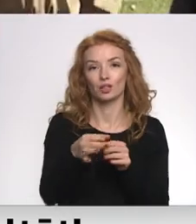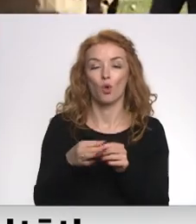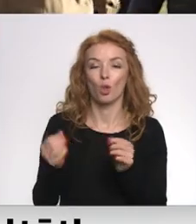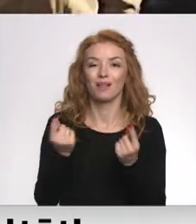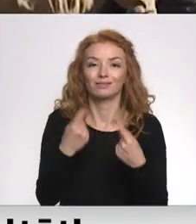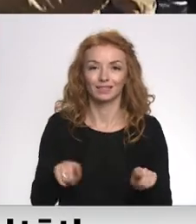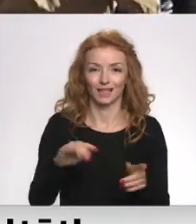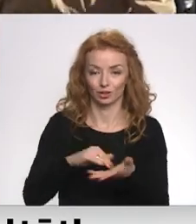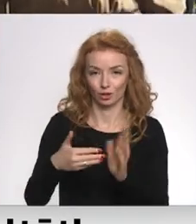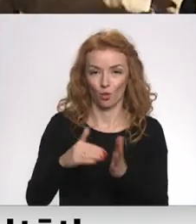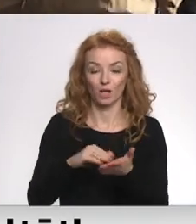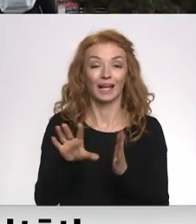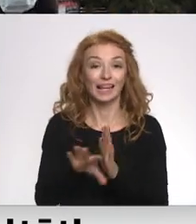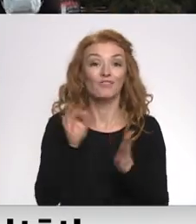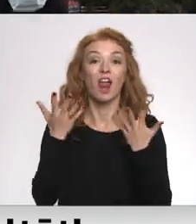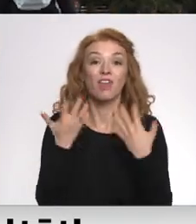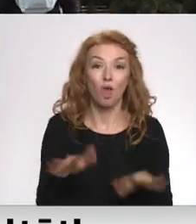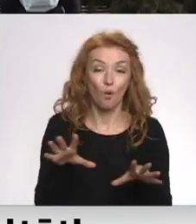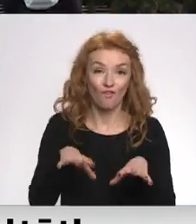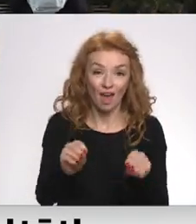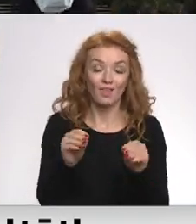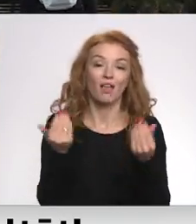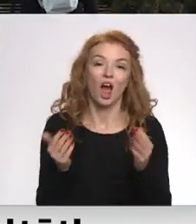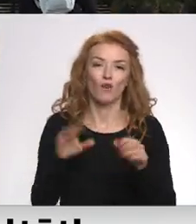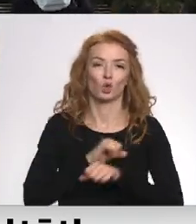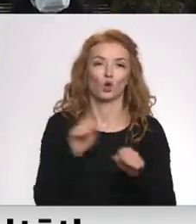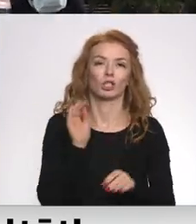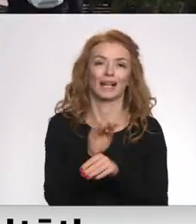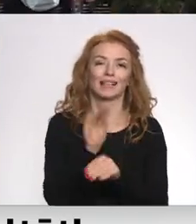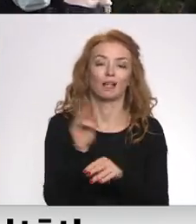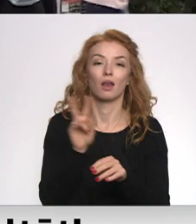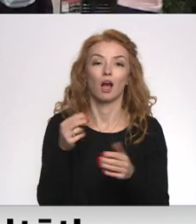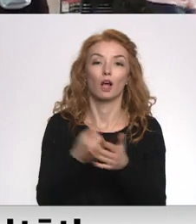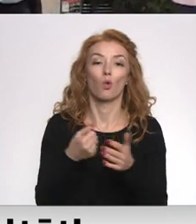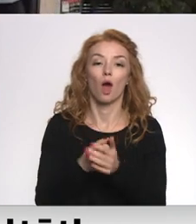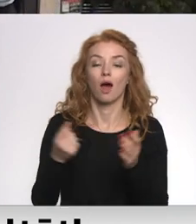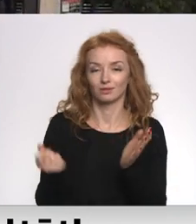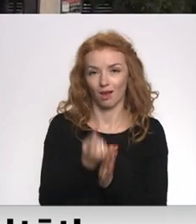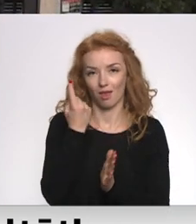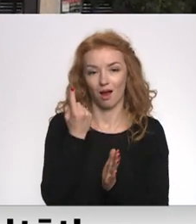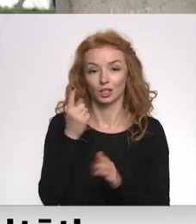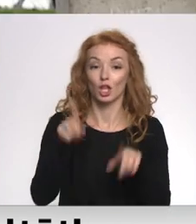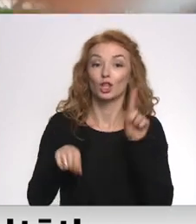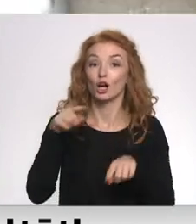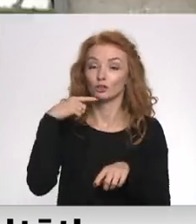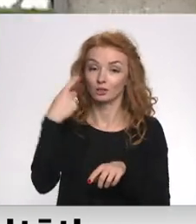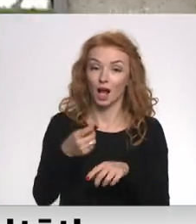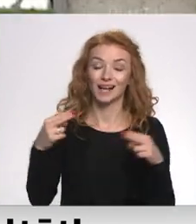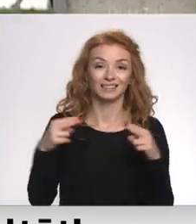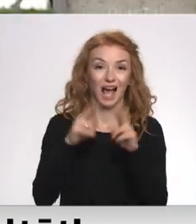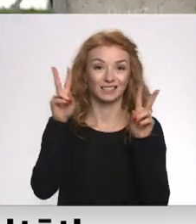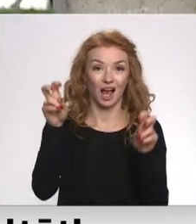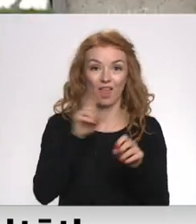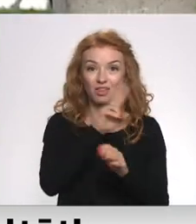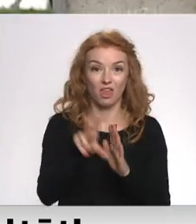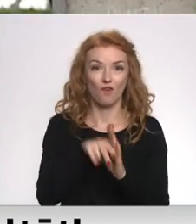cita aina. Izvēle izdarīta un tagad var droši kritizēt, kas galu galā sanācis. Daži saka, ka saskaņas